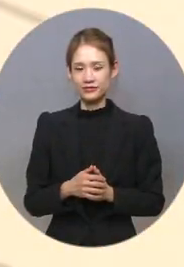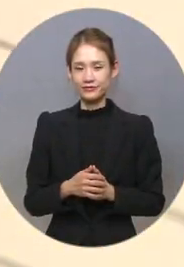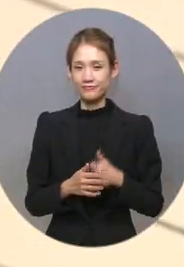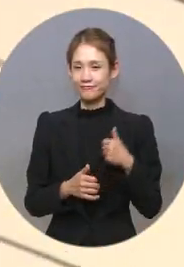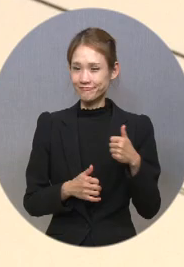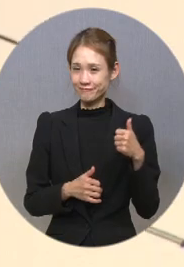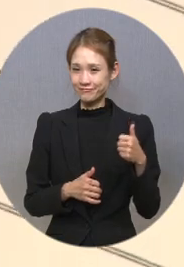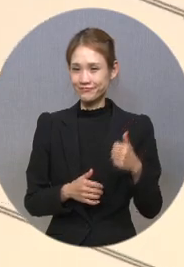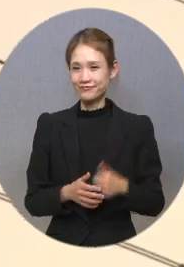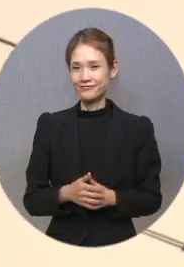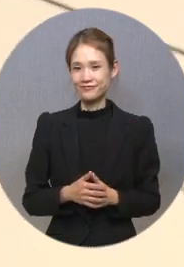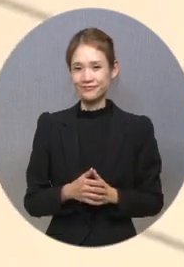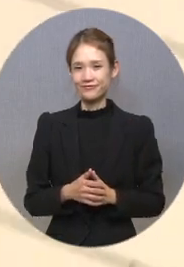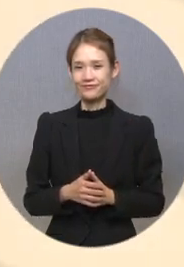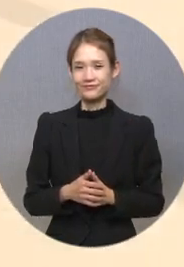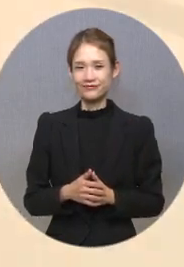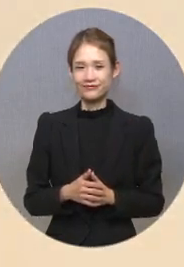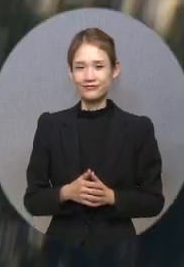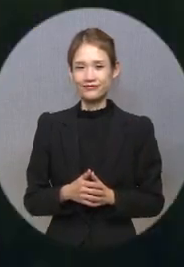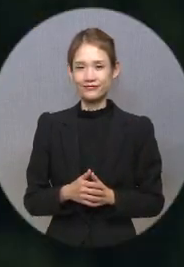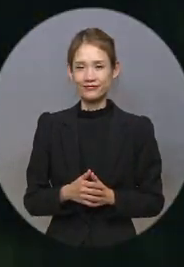굿샷! 굿샷!